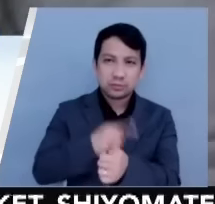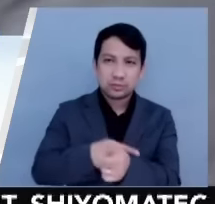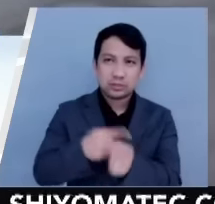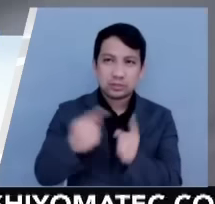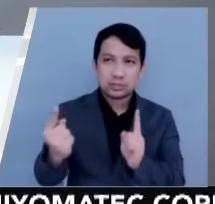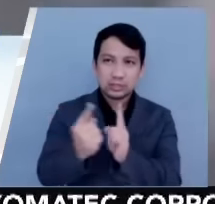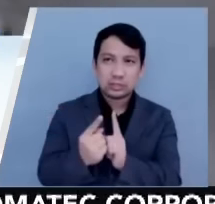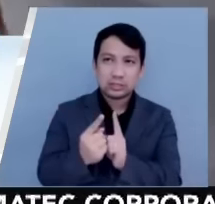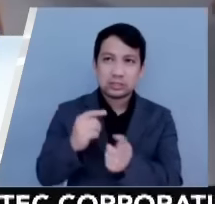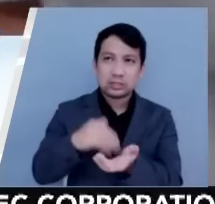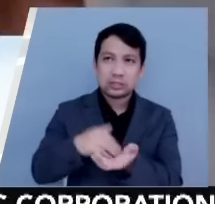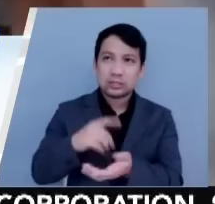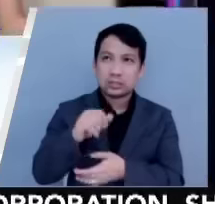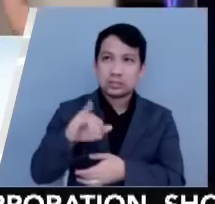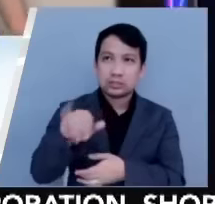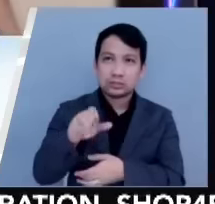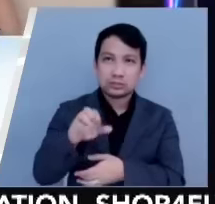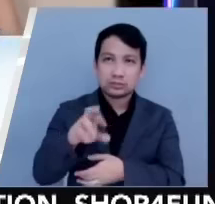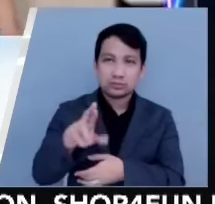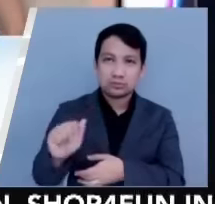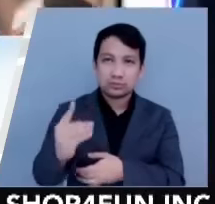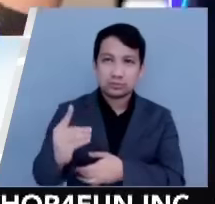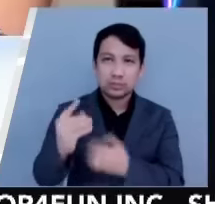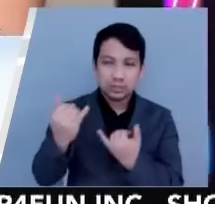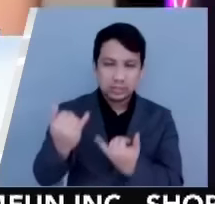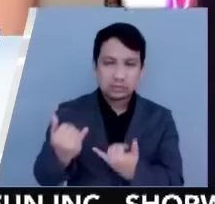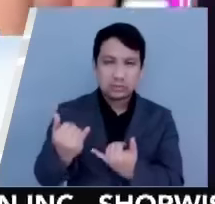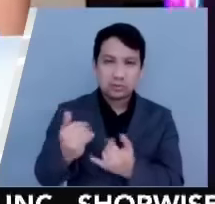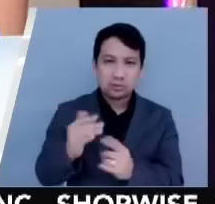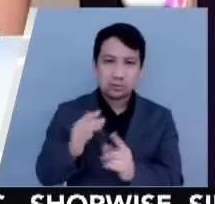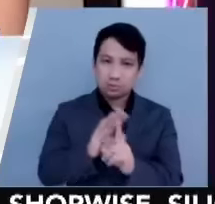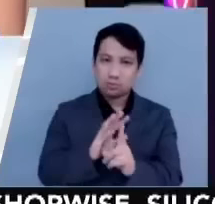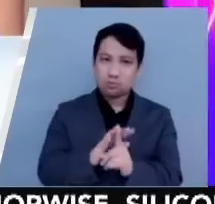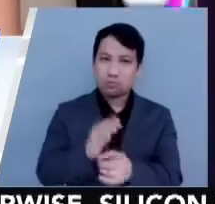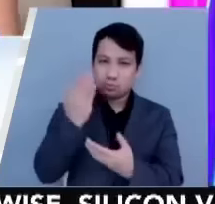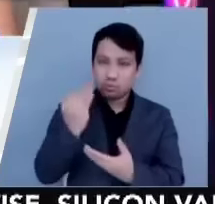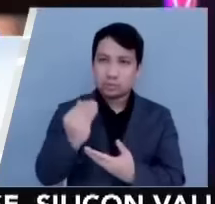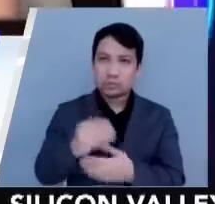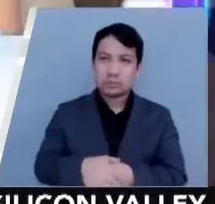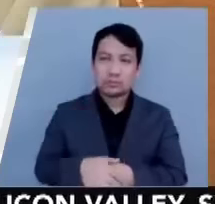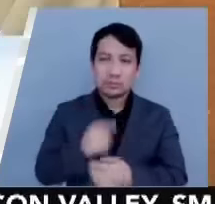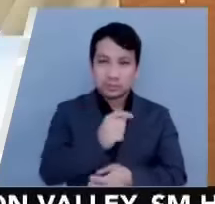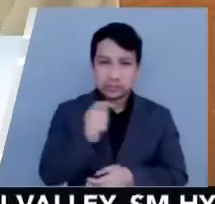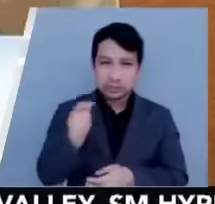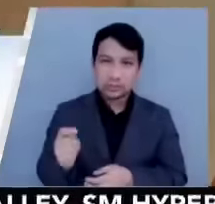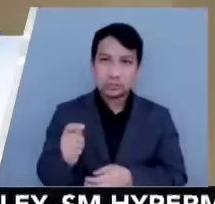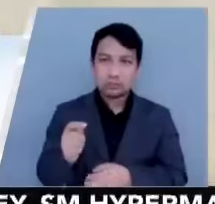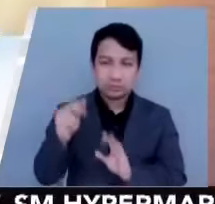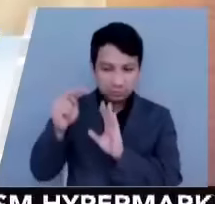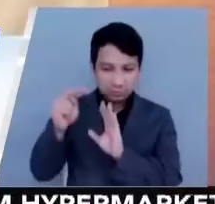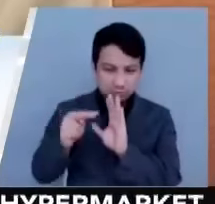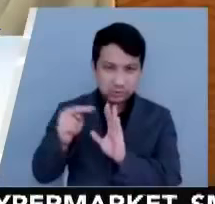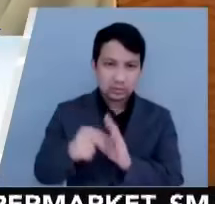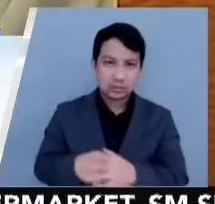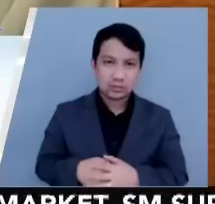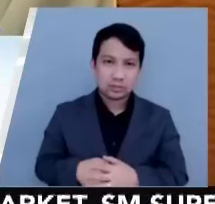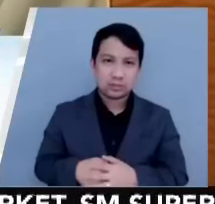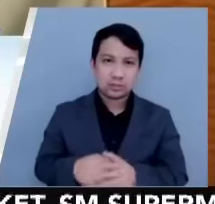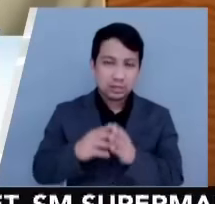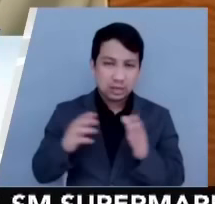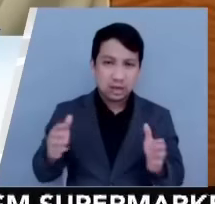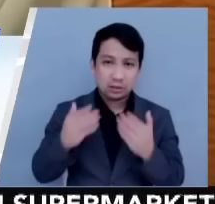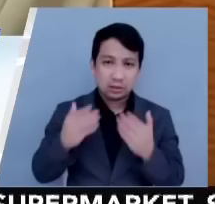Annalyn Jillian Ward sa serye. Patok din sa fans ang kanilang TikTok videos. I'm really thankful to